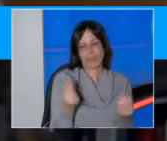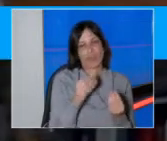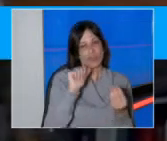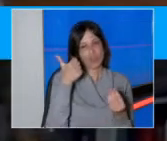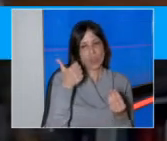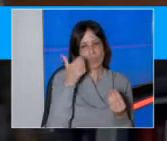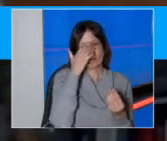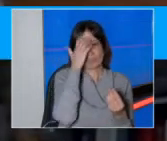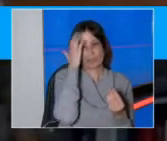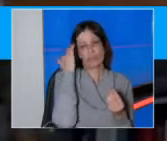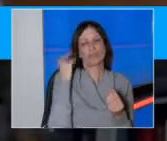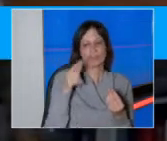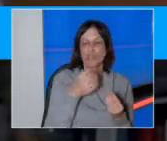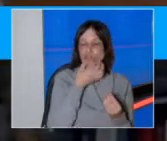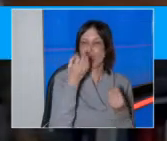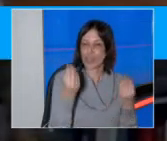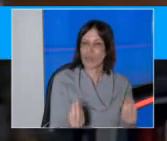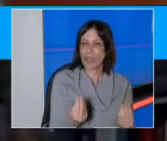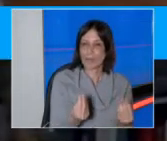קודם כל, אנחנו, זו שאלה טובה,